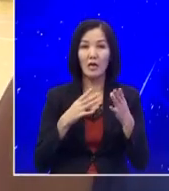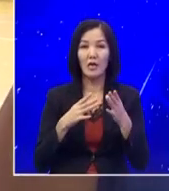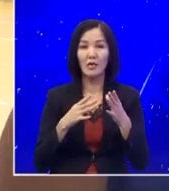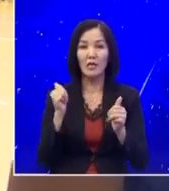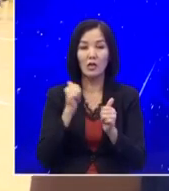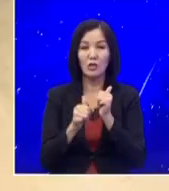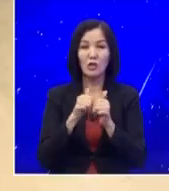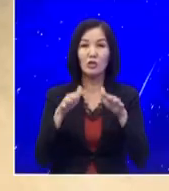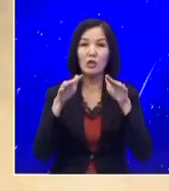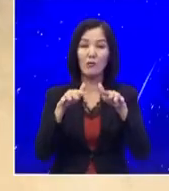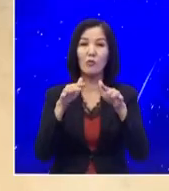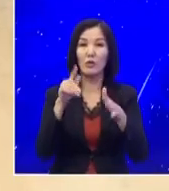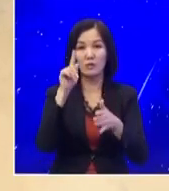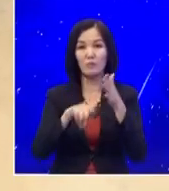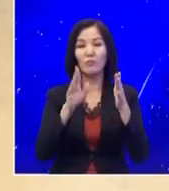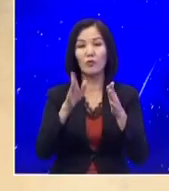сенетін боламыз.